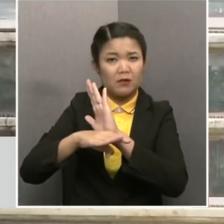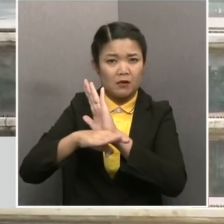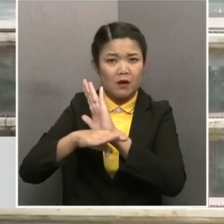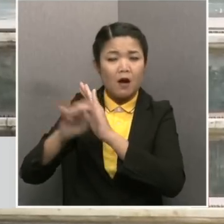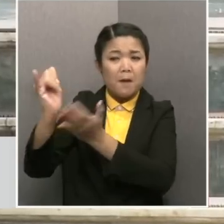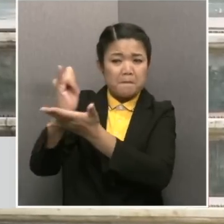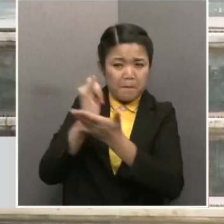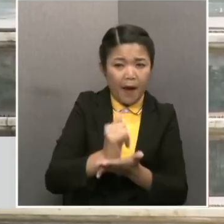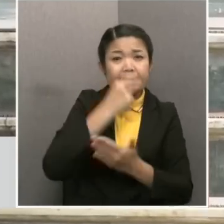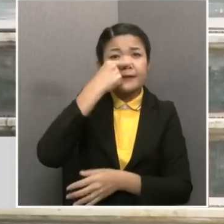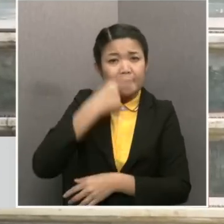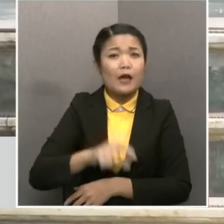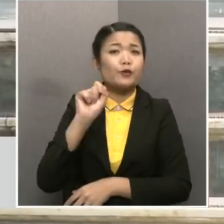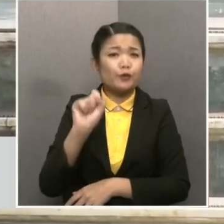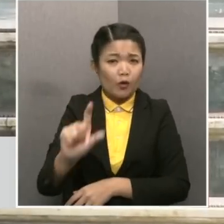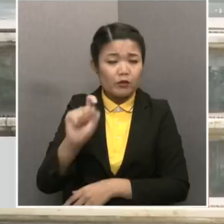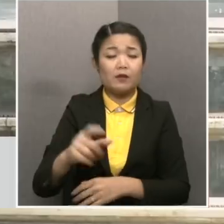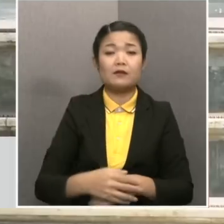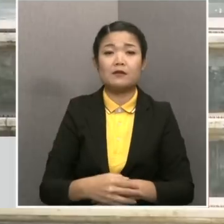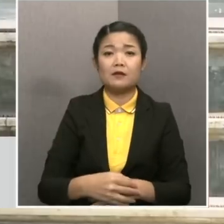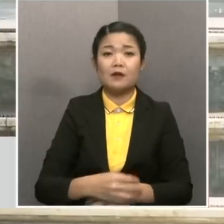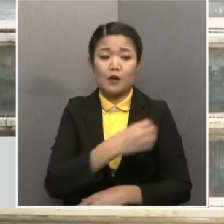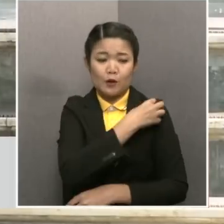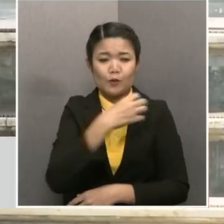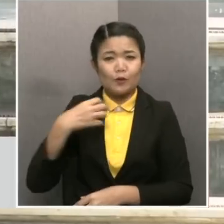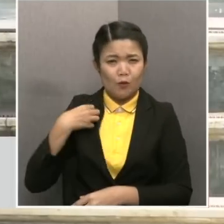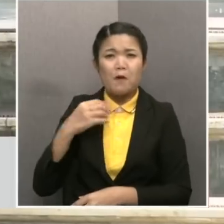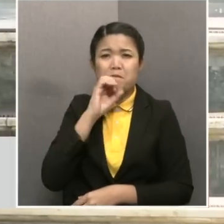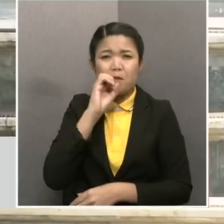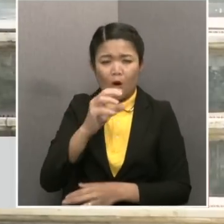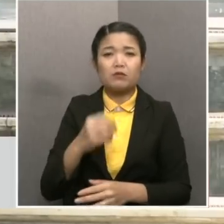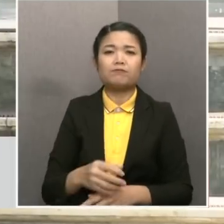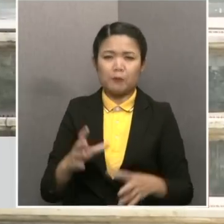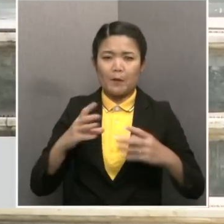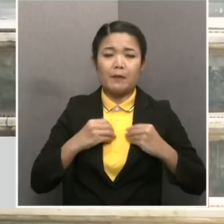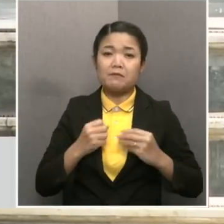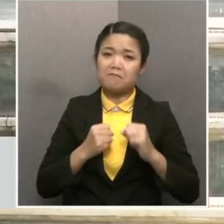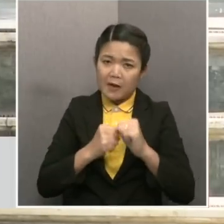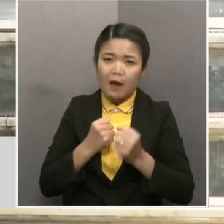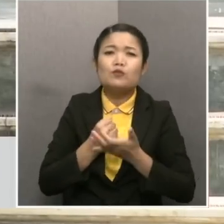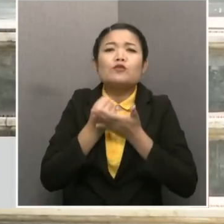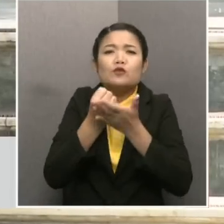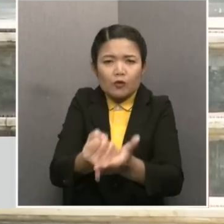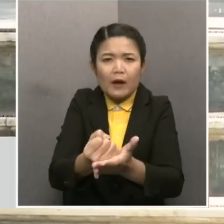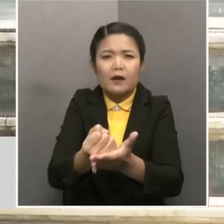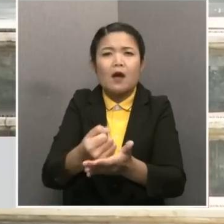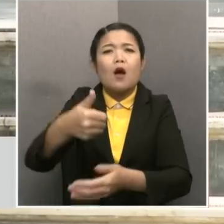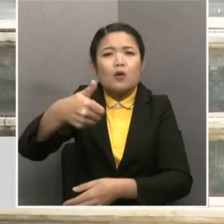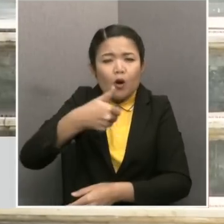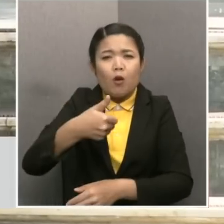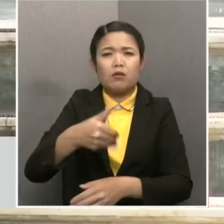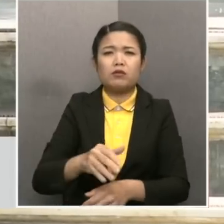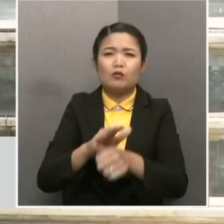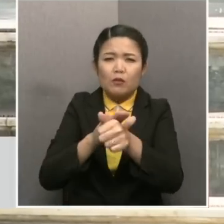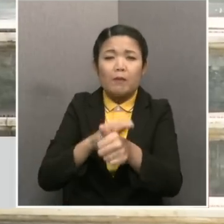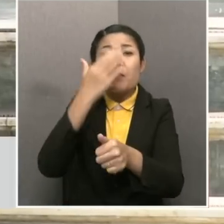บ้านเราโดยเร็วที่สุดท่านก็ขอความเห็นใจกลับมาแต่ก็ยอมรับว่าจะช่วยอย่างเต็มที่ขอความใจว่ามันก็มีผู้เสียชีวิตเป็นพันศ